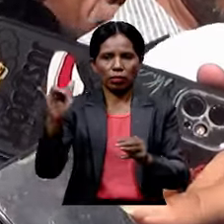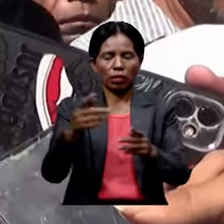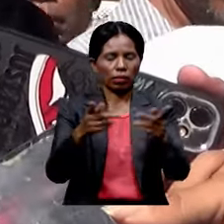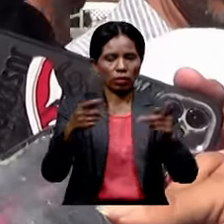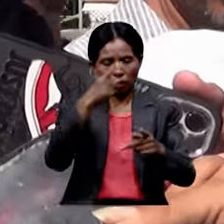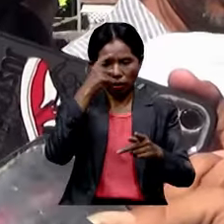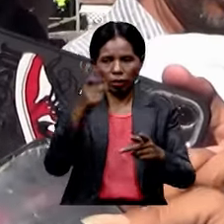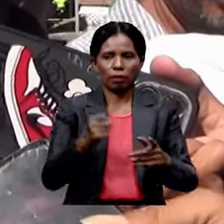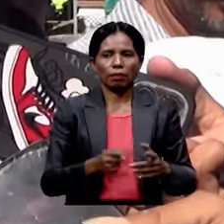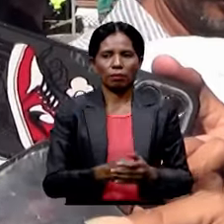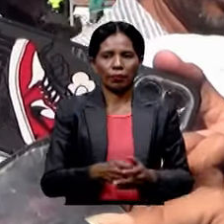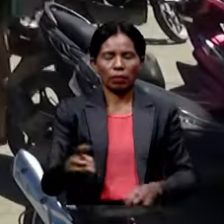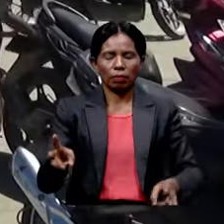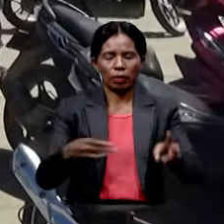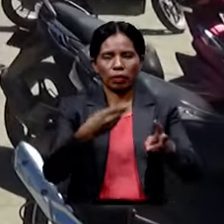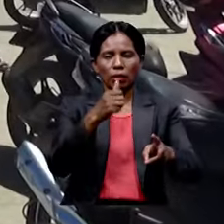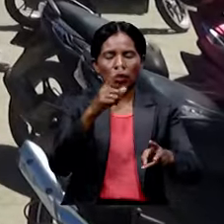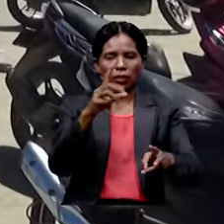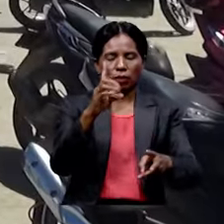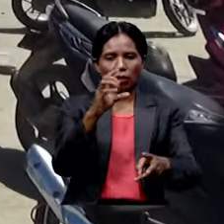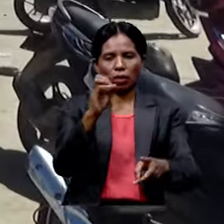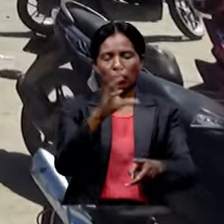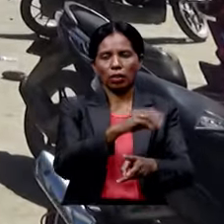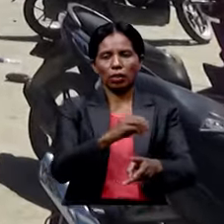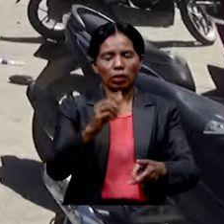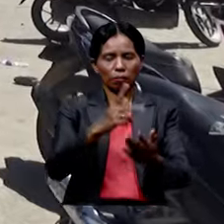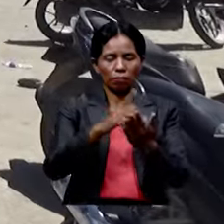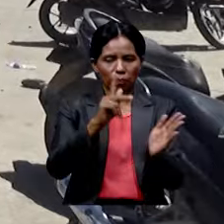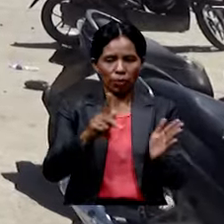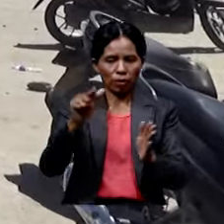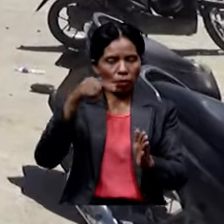mota mota ida hali dolar ni ngatu. Tuir plano tinangwain guvern liu si